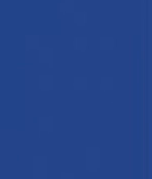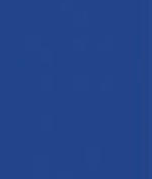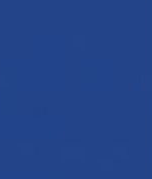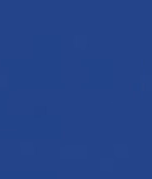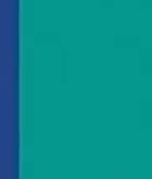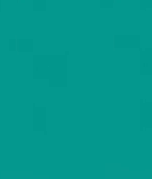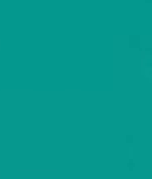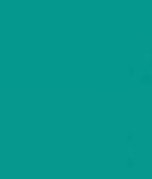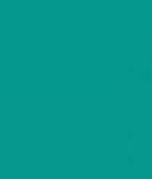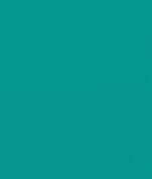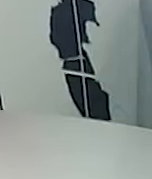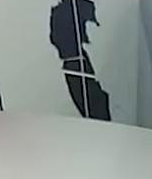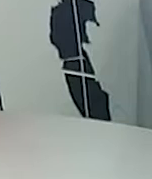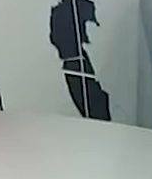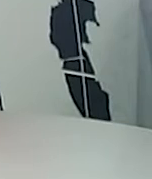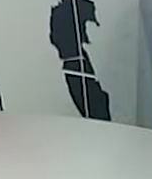Музика